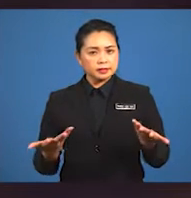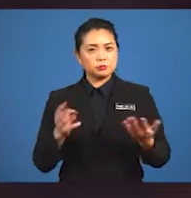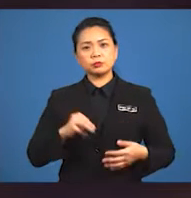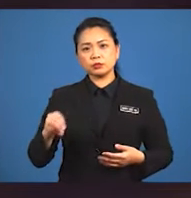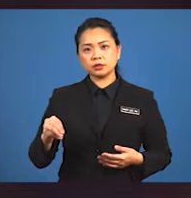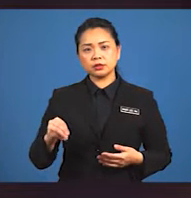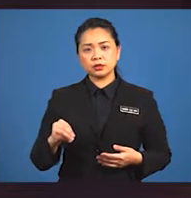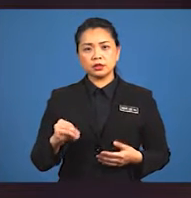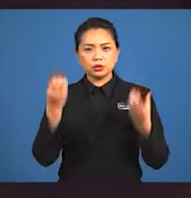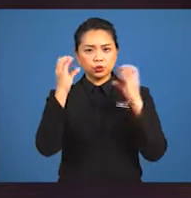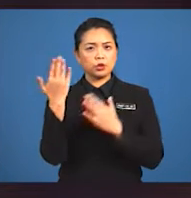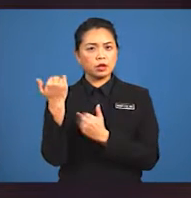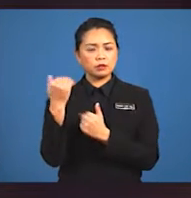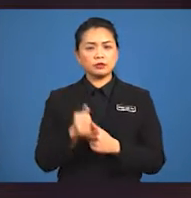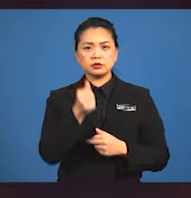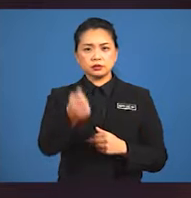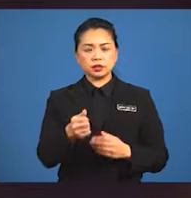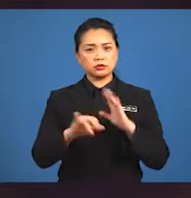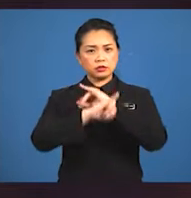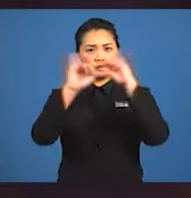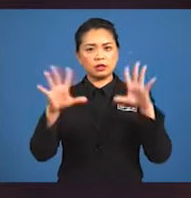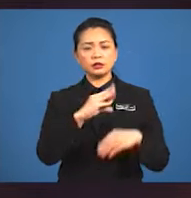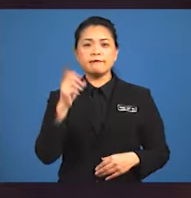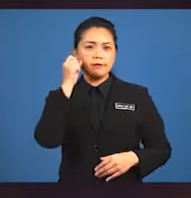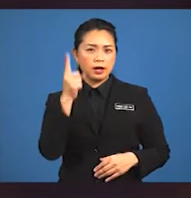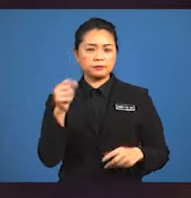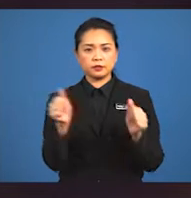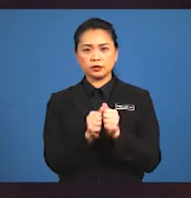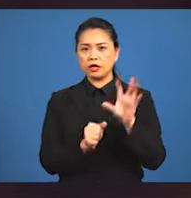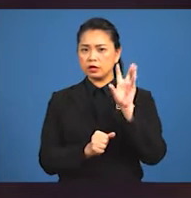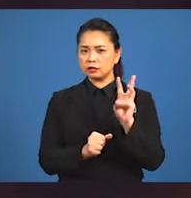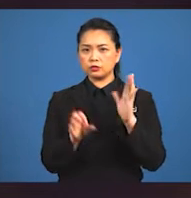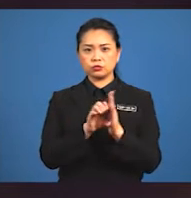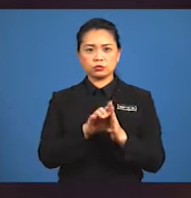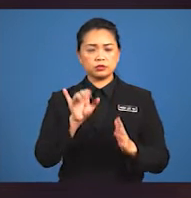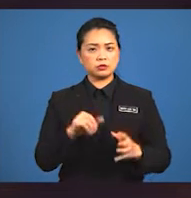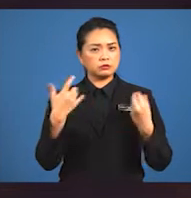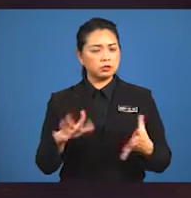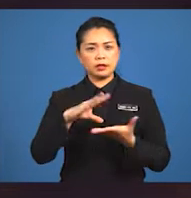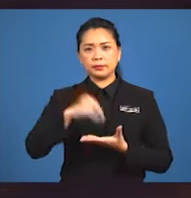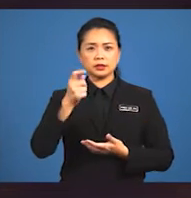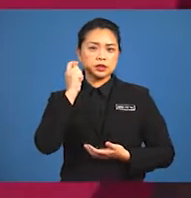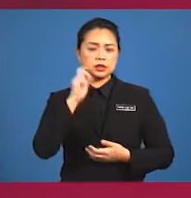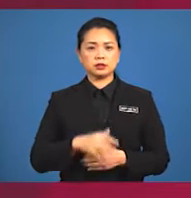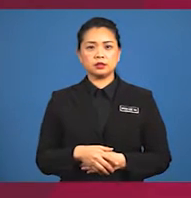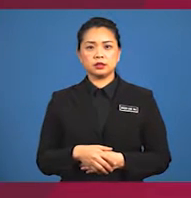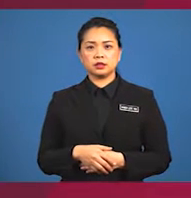Bagaimana murid-murid? Saya harap anda jelas dan faham dengan 6 contoh yang telah kita pelajari